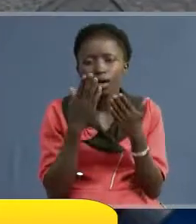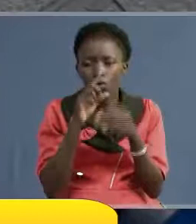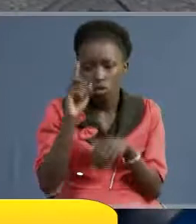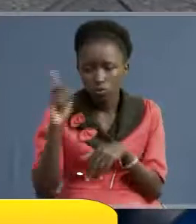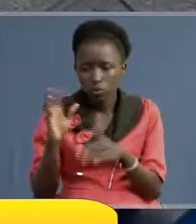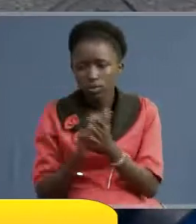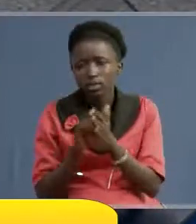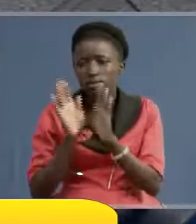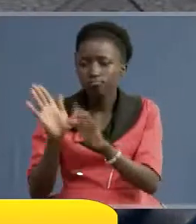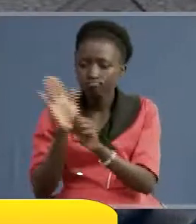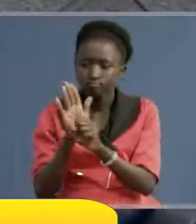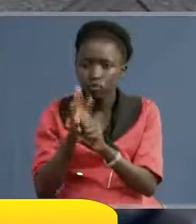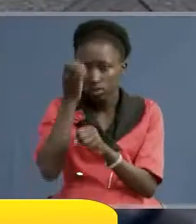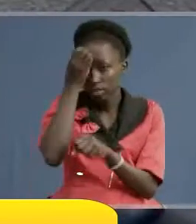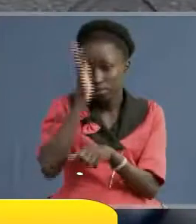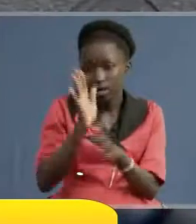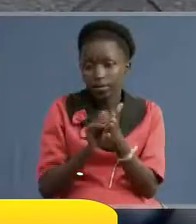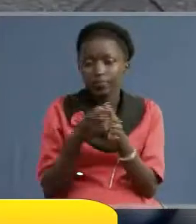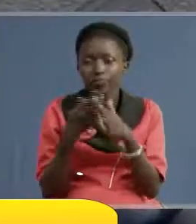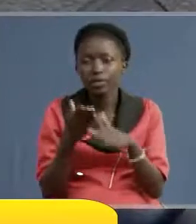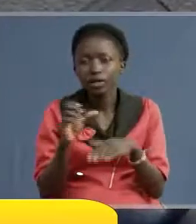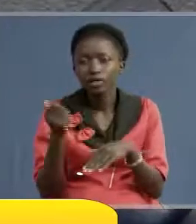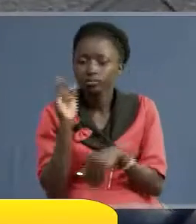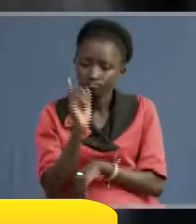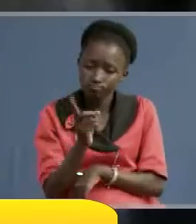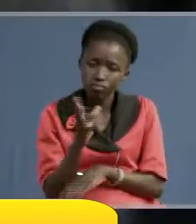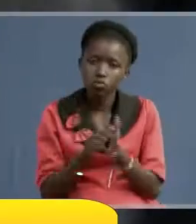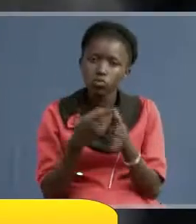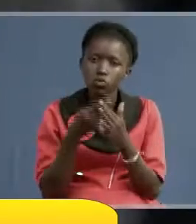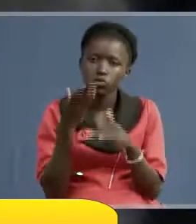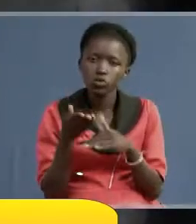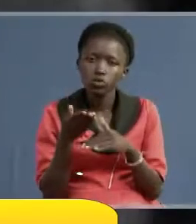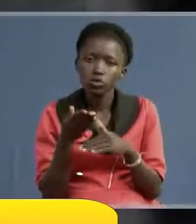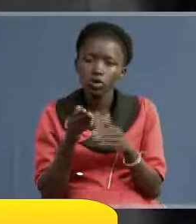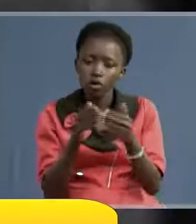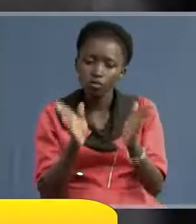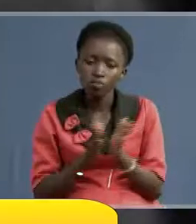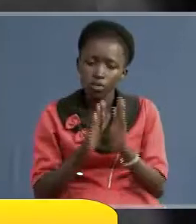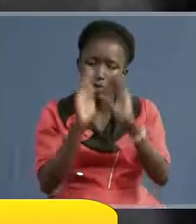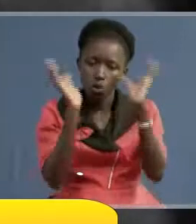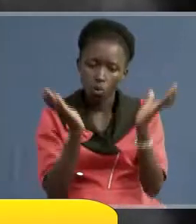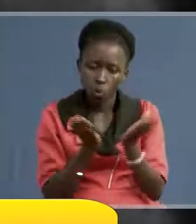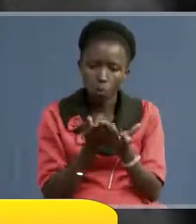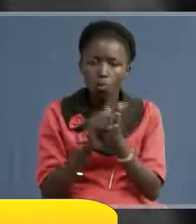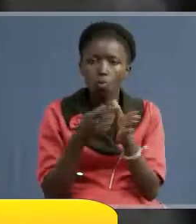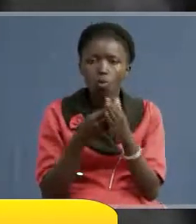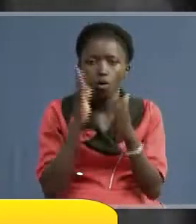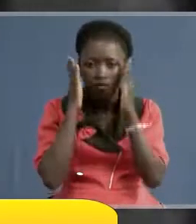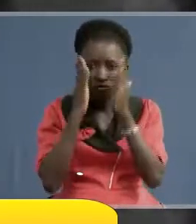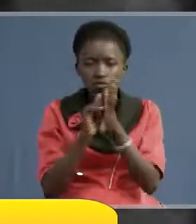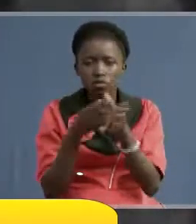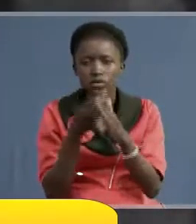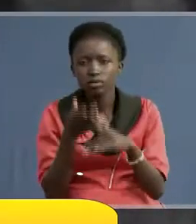maswali yanayowaacha wengi vinywa wazi, huku vidole vya lawama ikitua upande wa jamii pana kwa kukosa